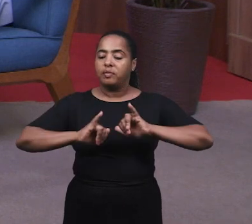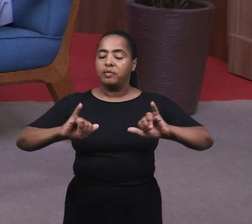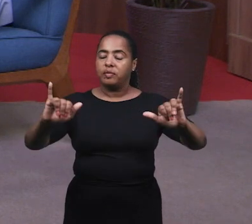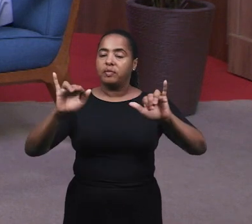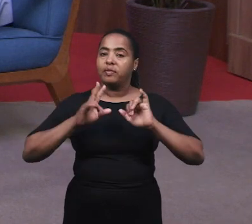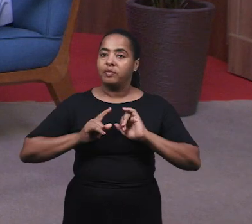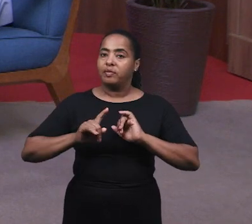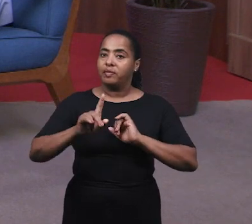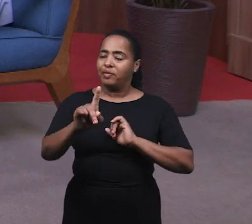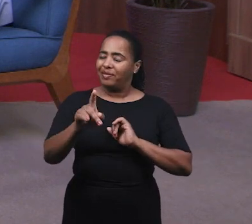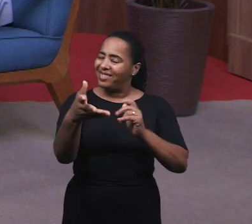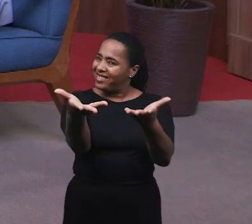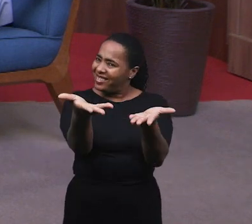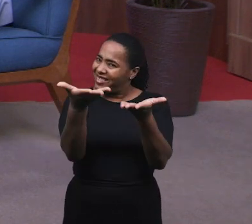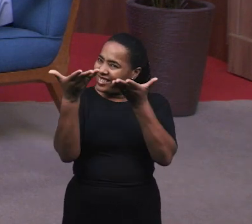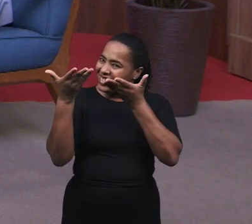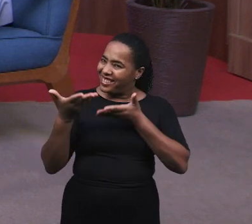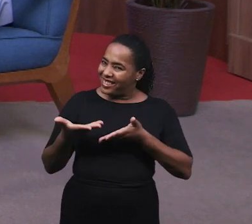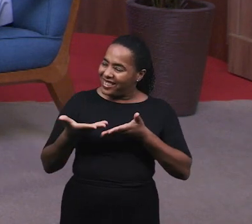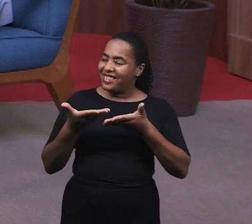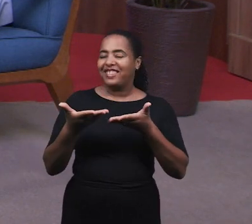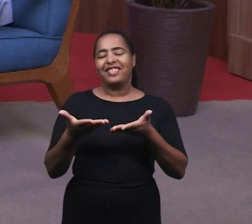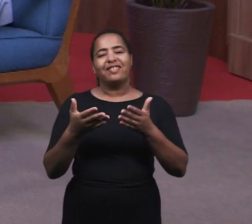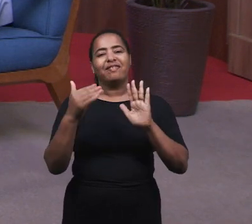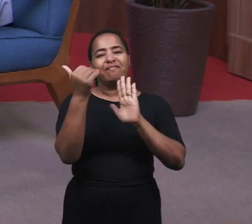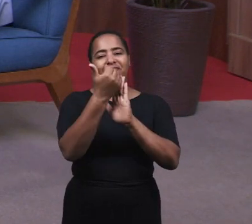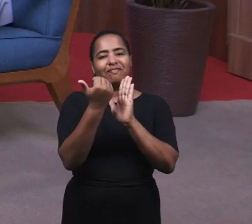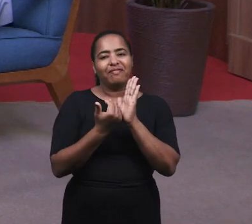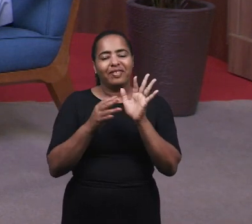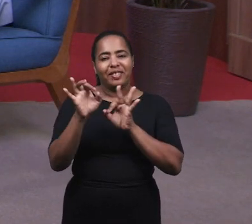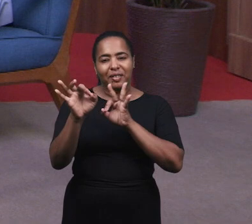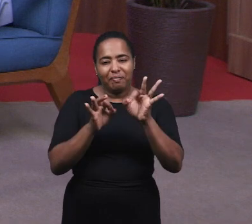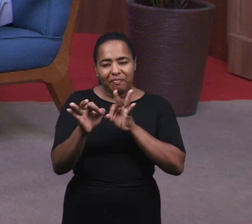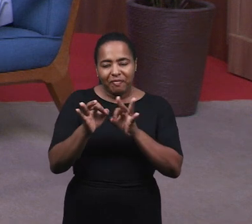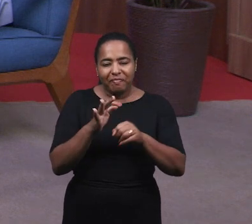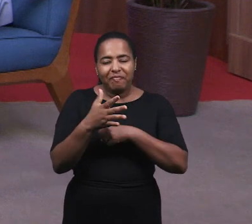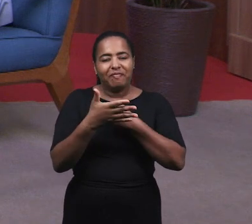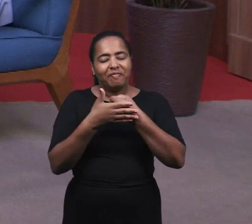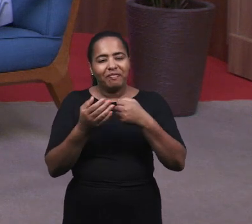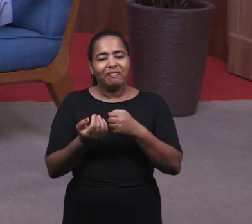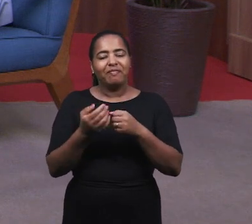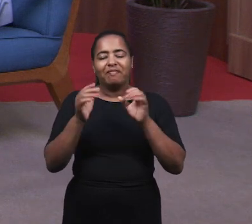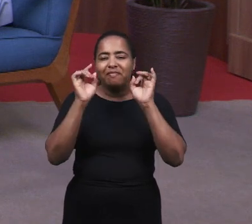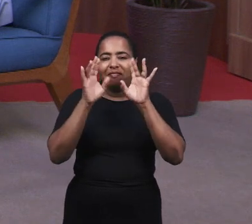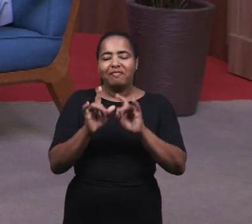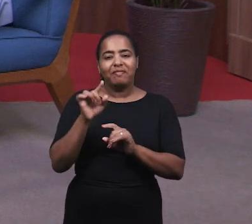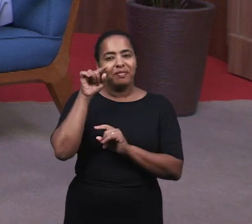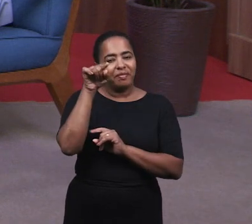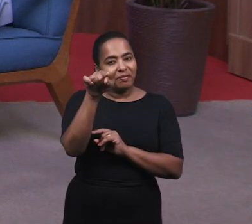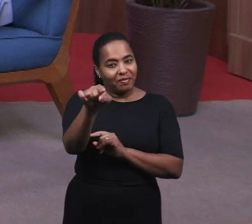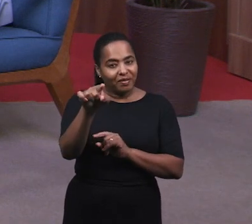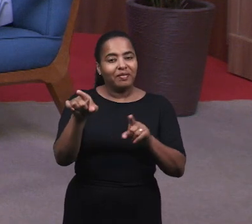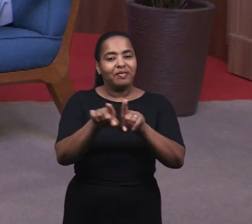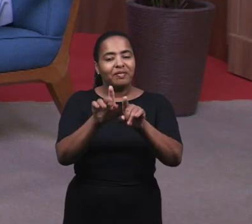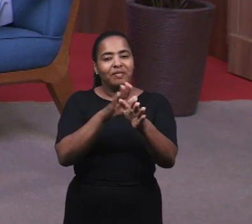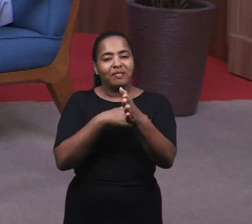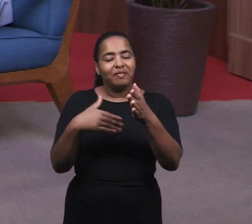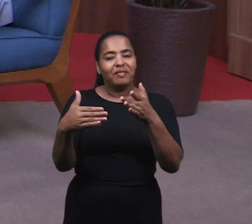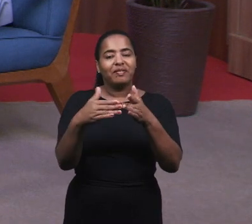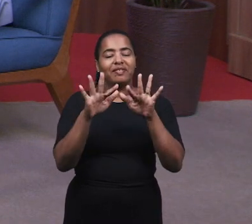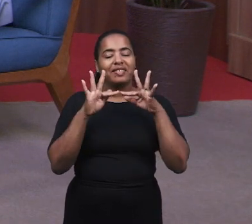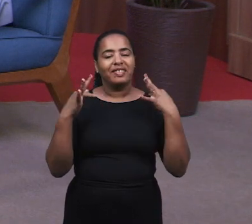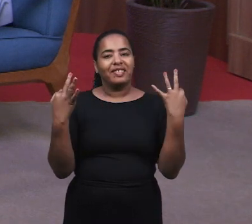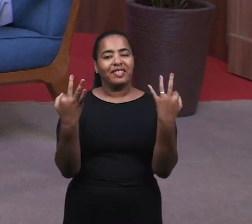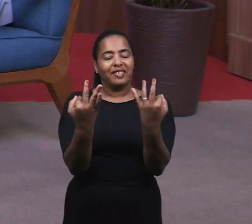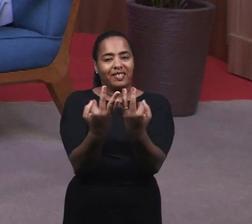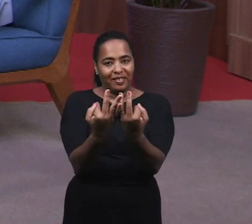programmation en annonçant l'Évangile éternel. Soyez bienvenus à cette programmation qui est faite avec tout le soin, spécialement pour vous et aussi